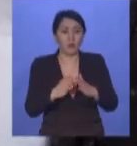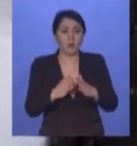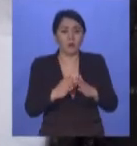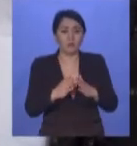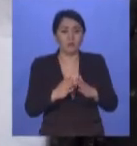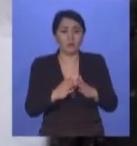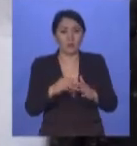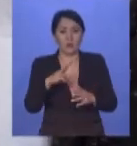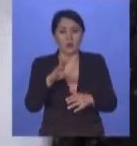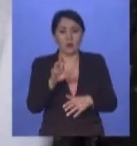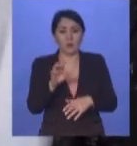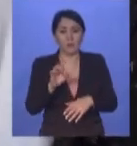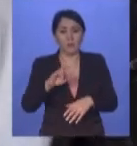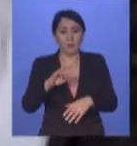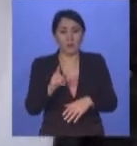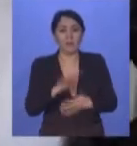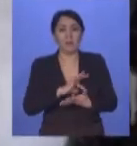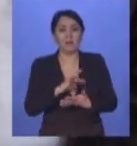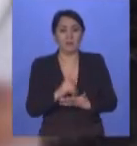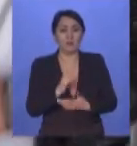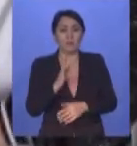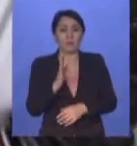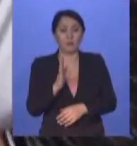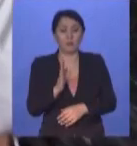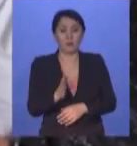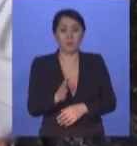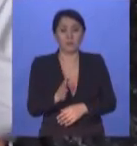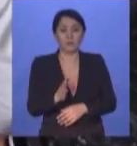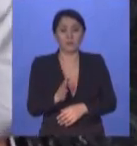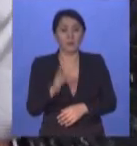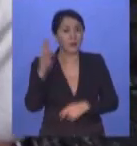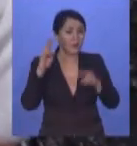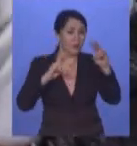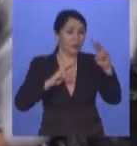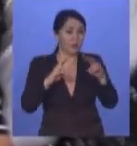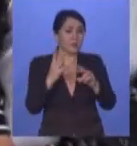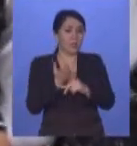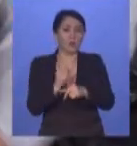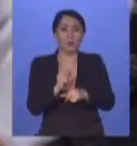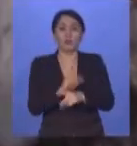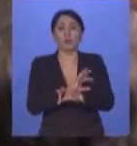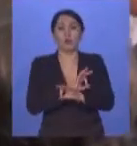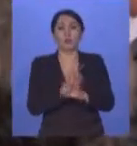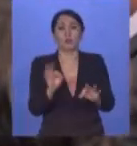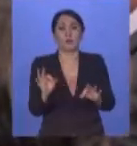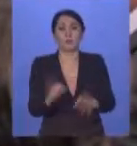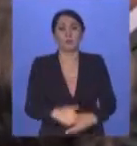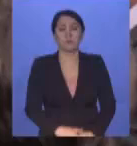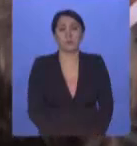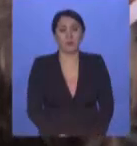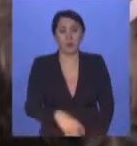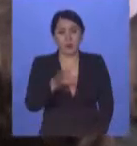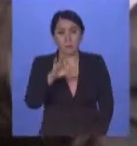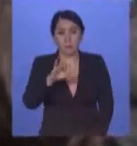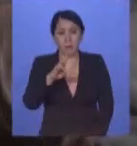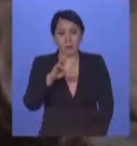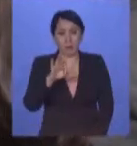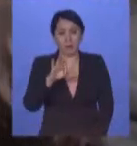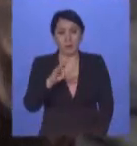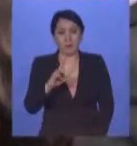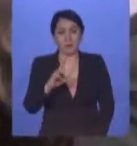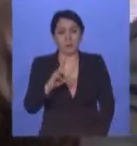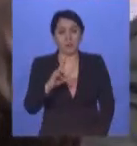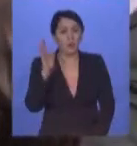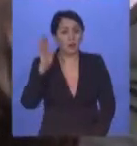мінекей мебелін де әкеп қойды. Әлгі көңіл күйіміз бүгін енді керемет болып тұр енді. Олжас Бектенов ауқымда